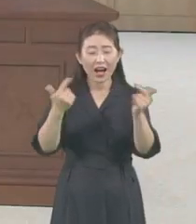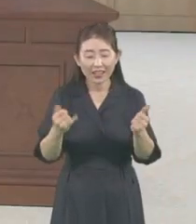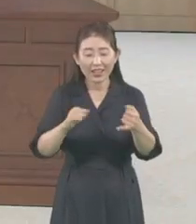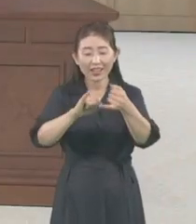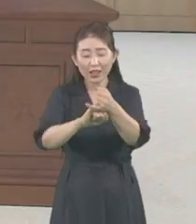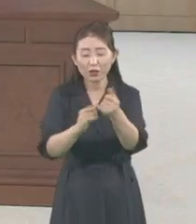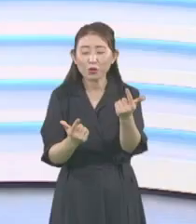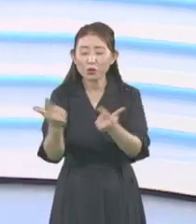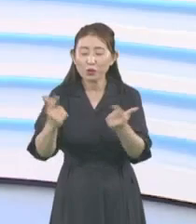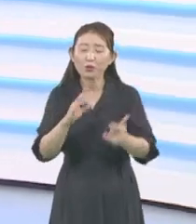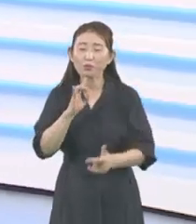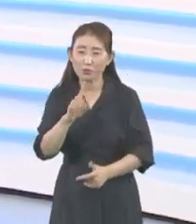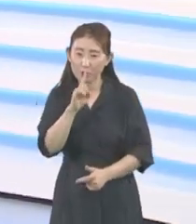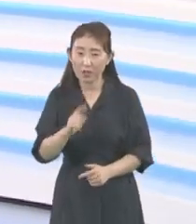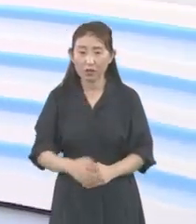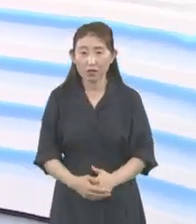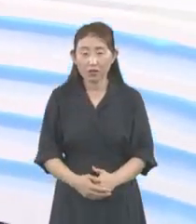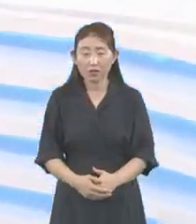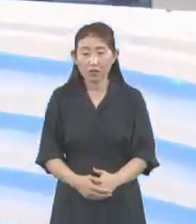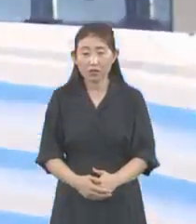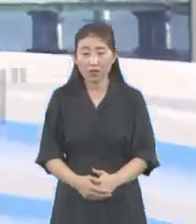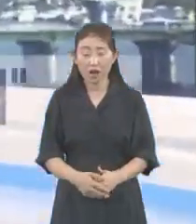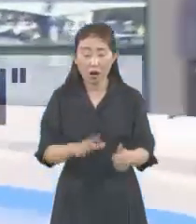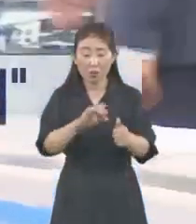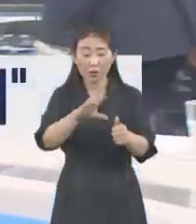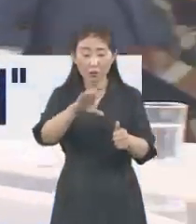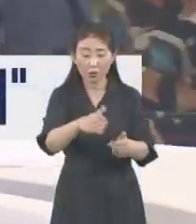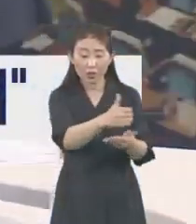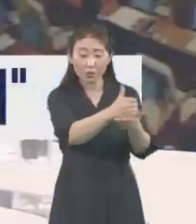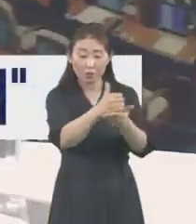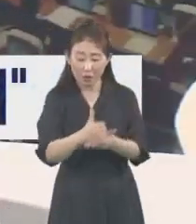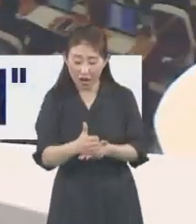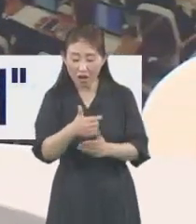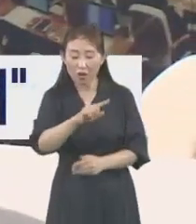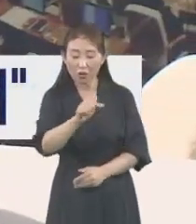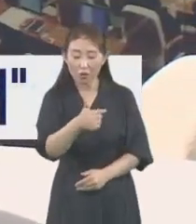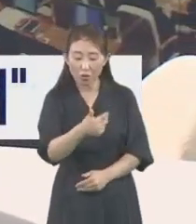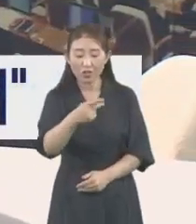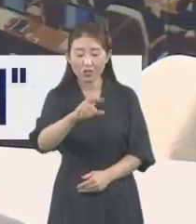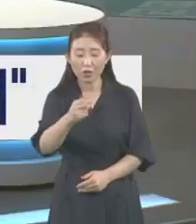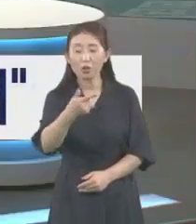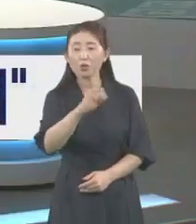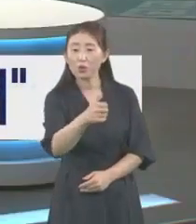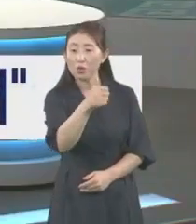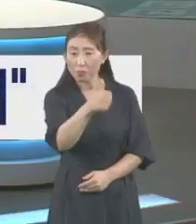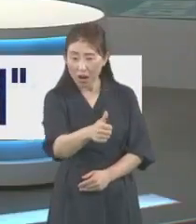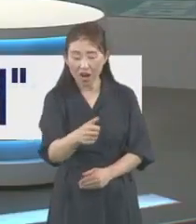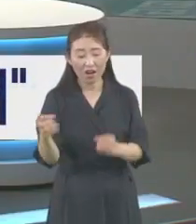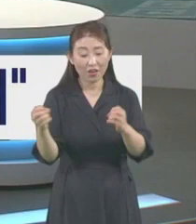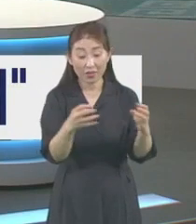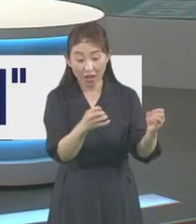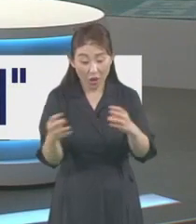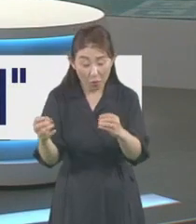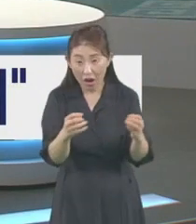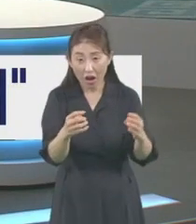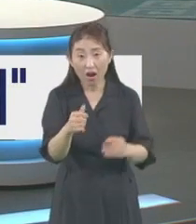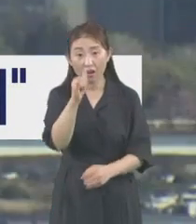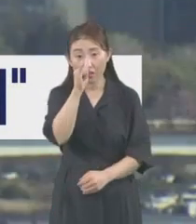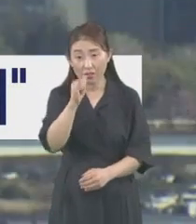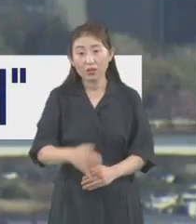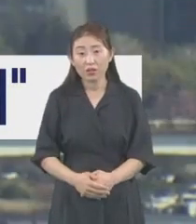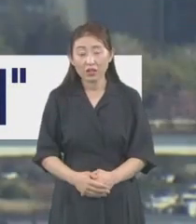재조정이라고 주장합니다. 지역 민영방송과의 특별 대담에 출연한 국민의힘 권성동 대표 직무대행 겸